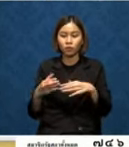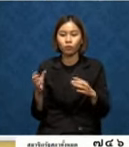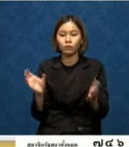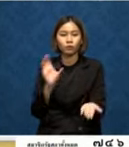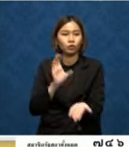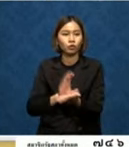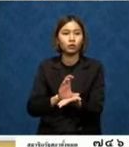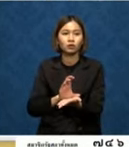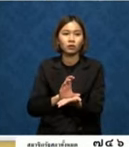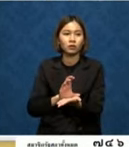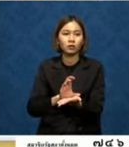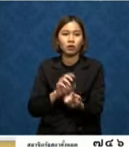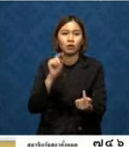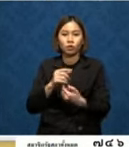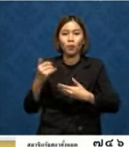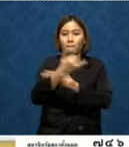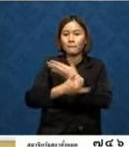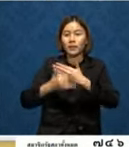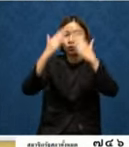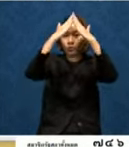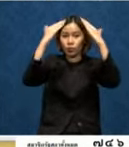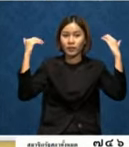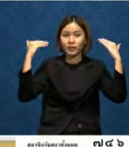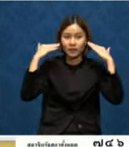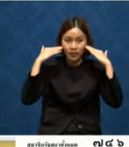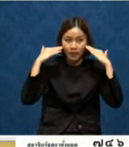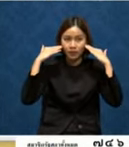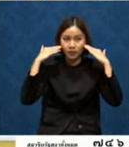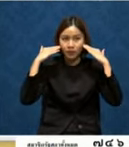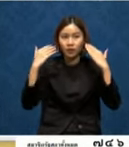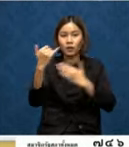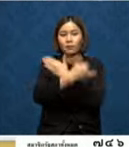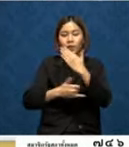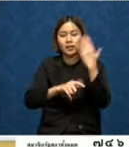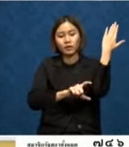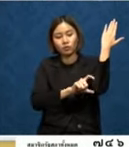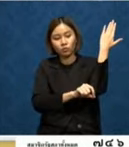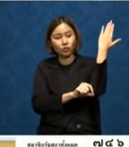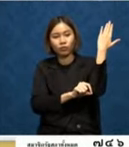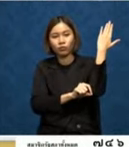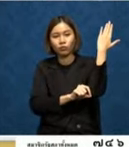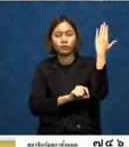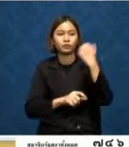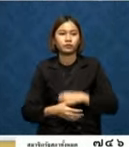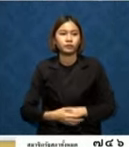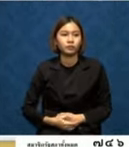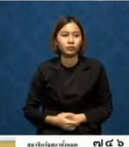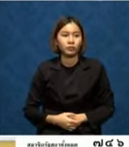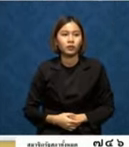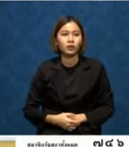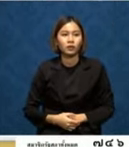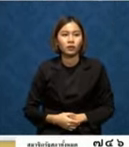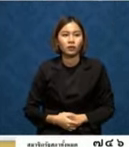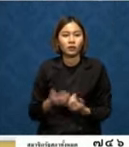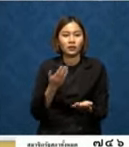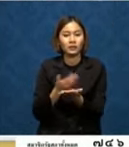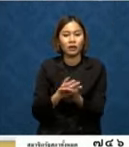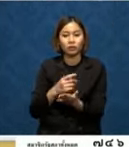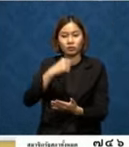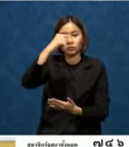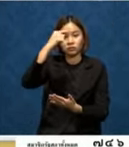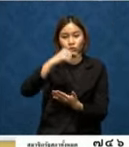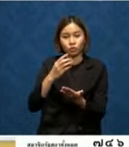เหล่านั้นไหลไปประเทศเวียดนามประเทศอินโดนีเซียและประเทศสิงคโปร์แทบจะทั้งหมดแม้กระทั่งทุนไทยก็